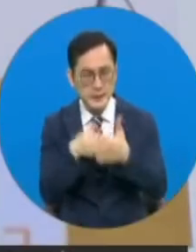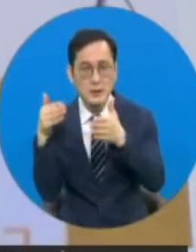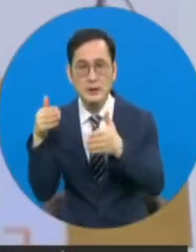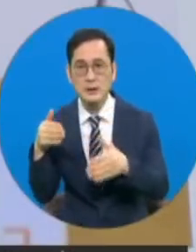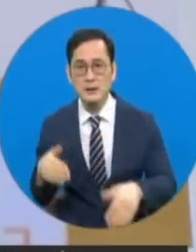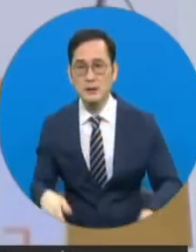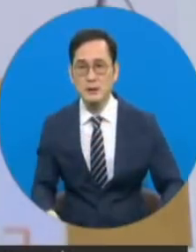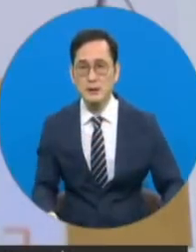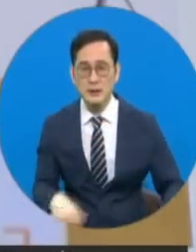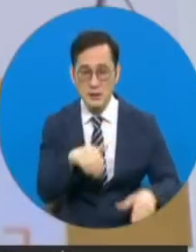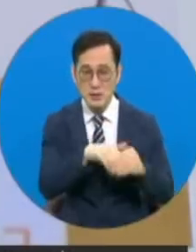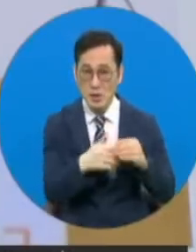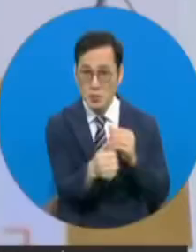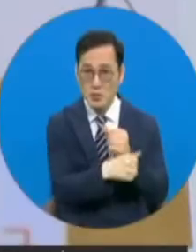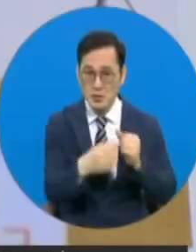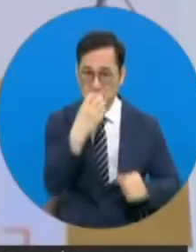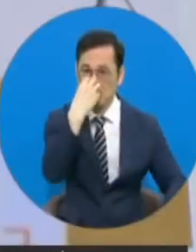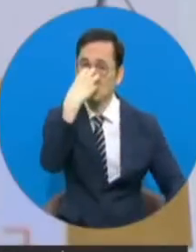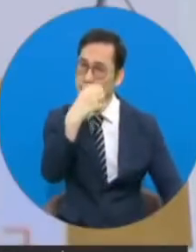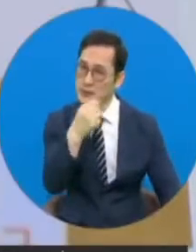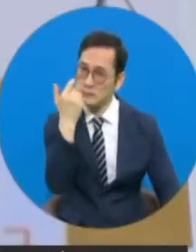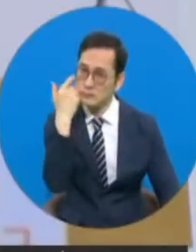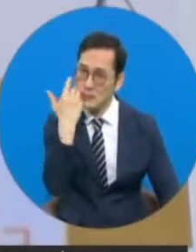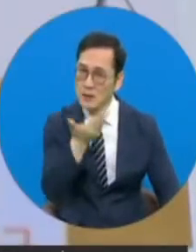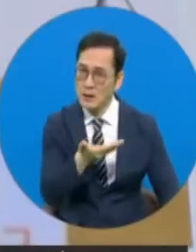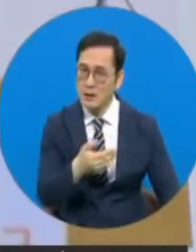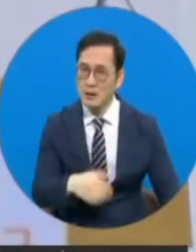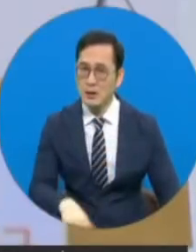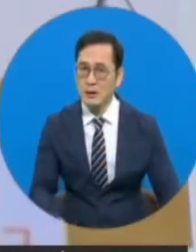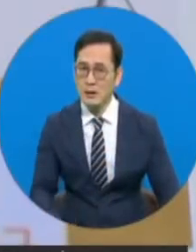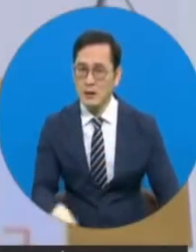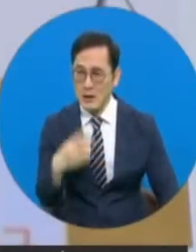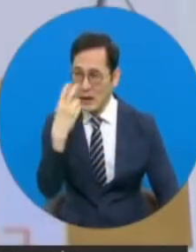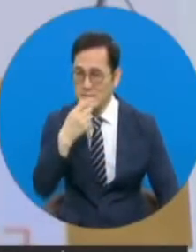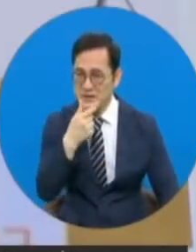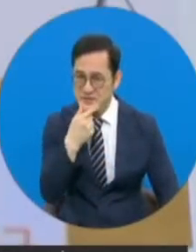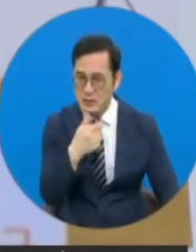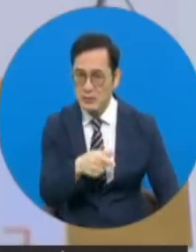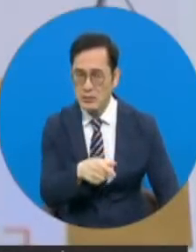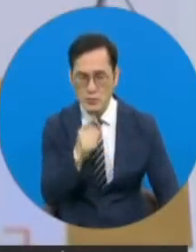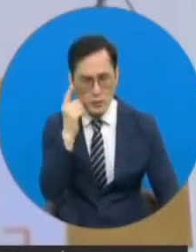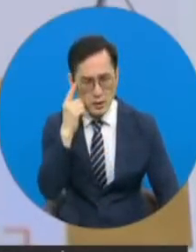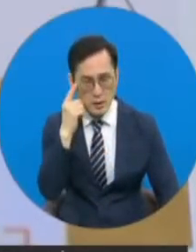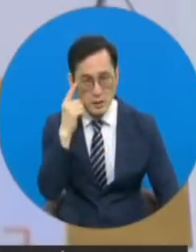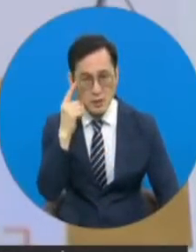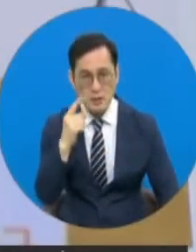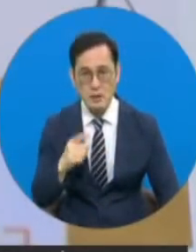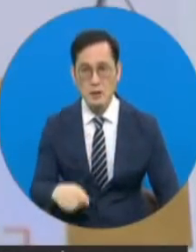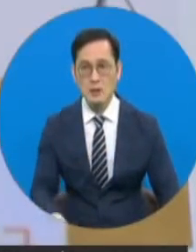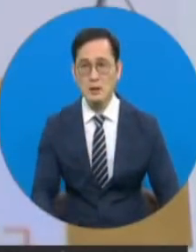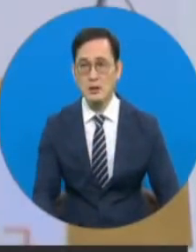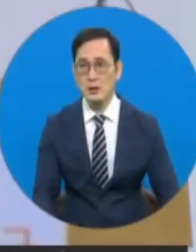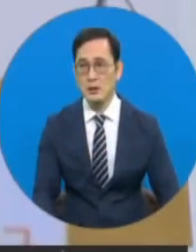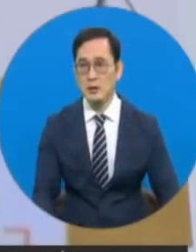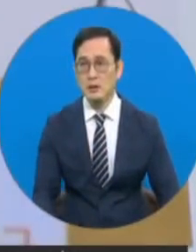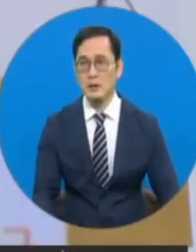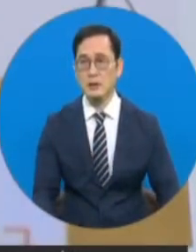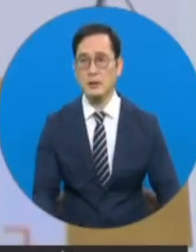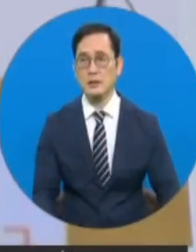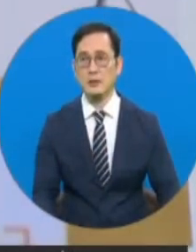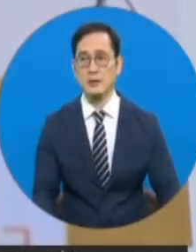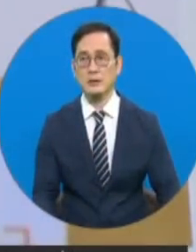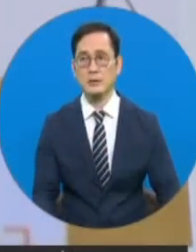중앙선관위를 바라보고 있는 국민들의 눈총이 굉장히 따가운데 감사도 안 받겠다라고 거부하는 이유는 무엇일지 잠시 후에 분석해